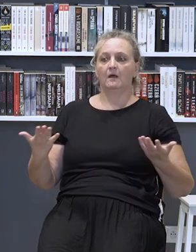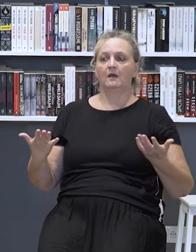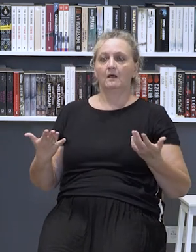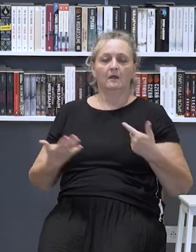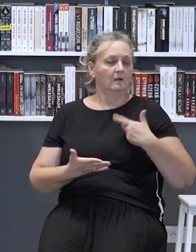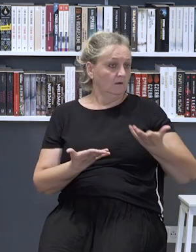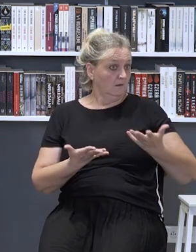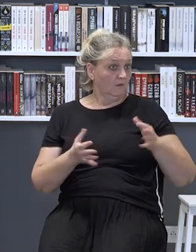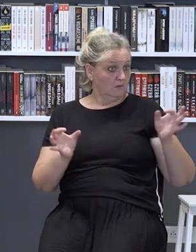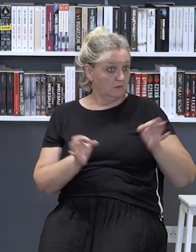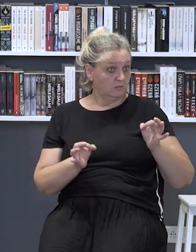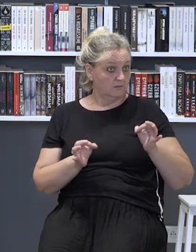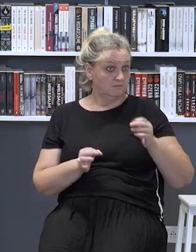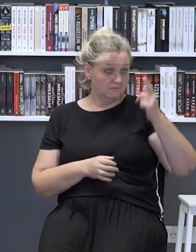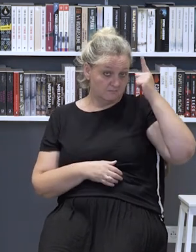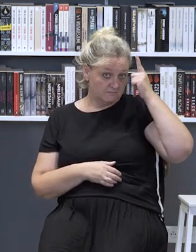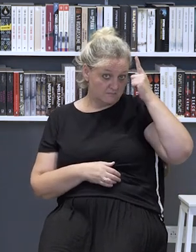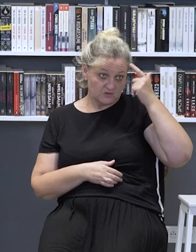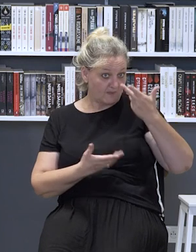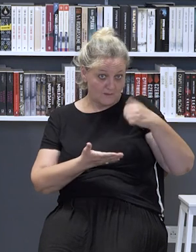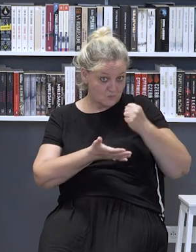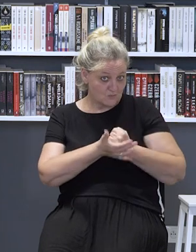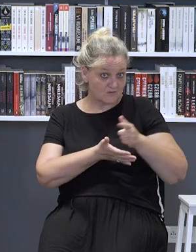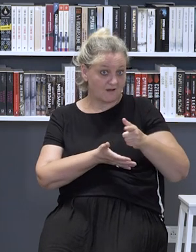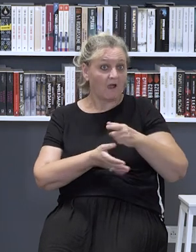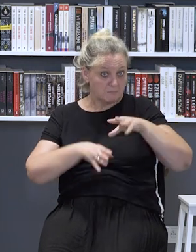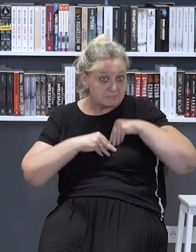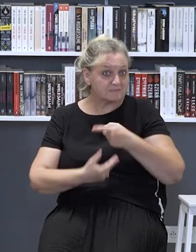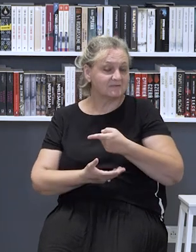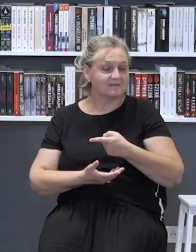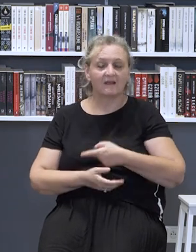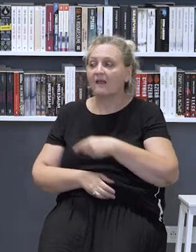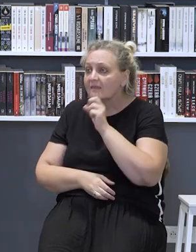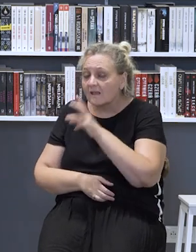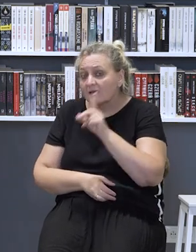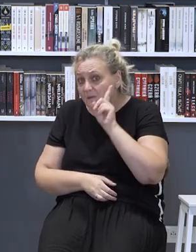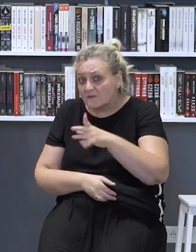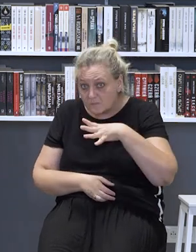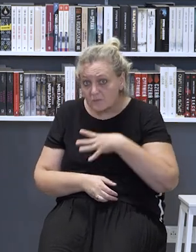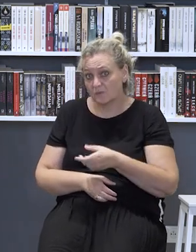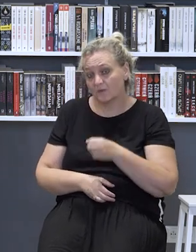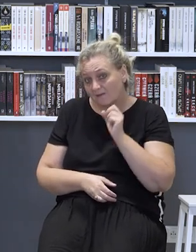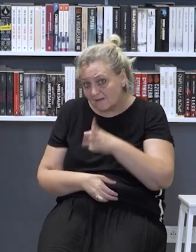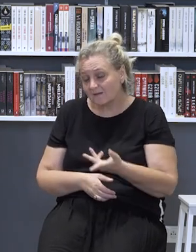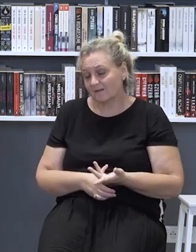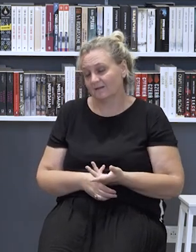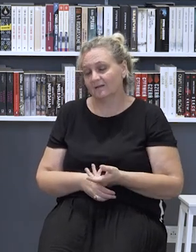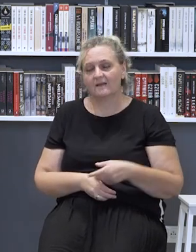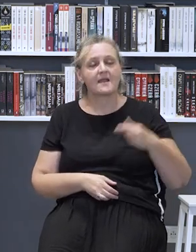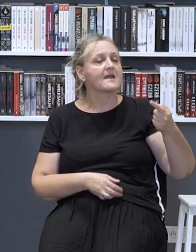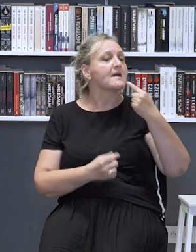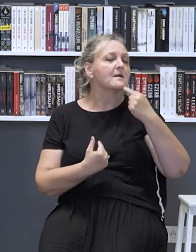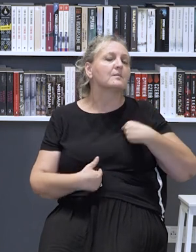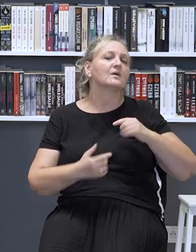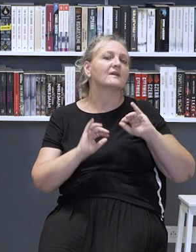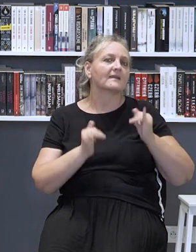klops, fatalnie. Myślałaś, że nie będziesz musiała. Tak naprawdę było. Naprawdę tak było. A powiedz w takim razie,